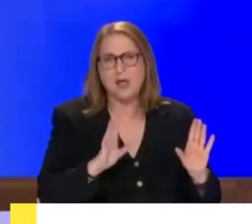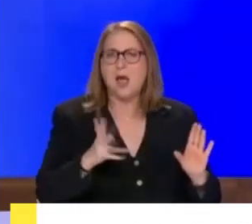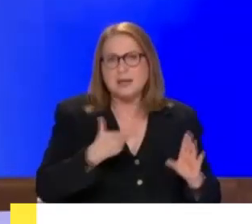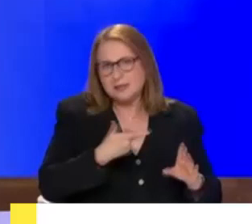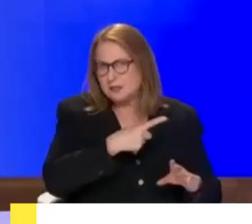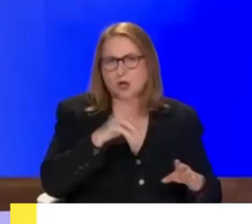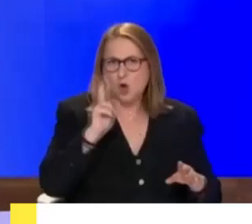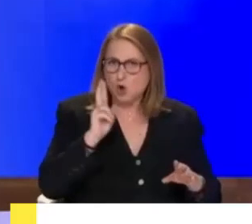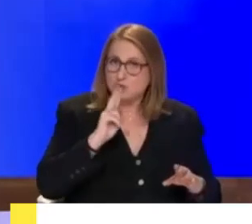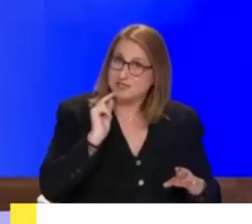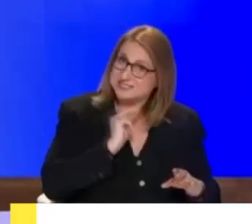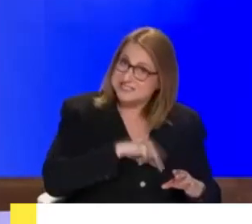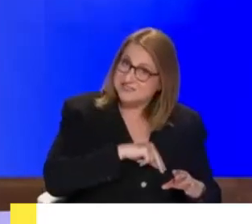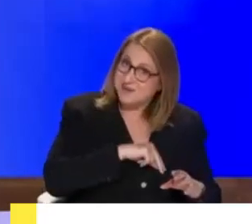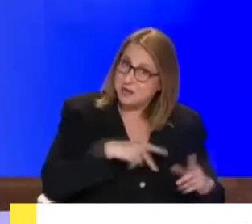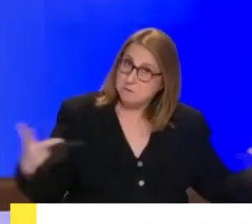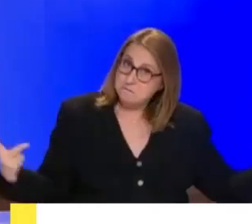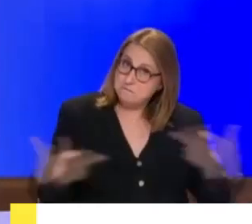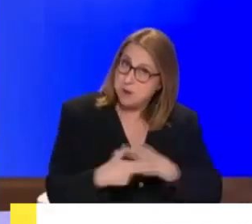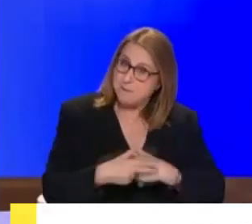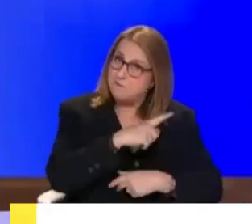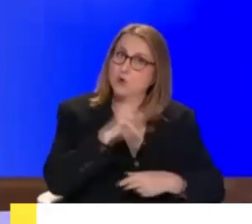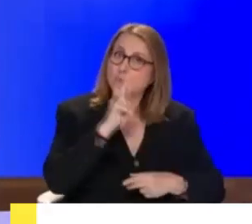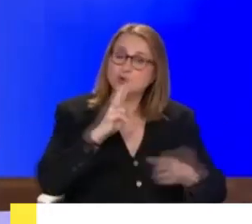Ρωσία. Αλλά έστω και μικρές πιθανότητες να